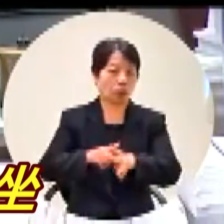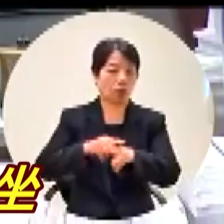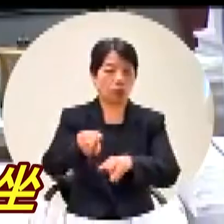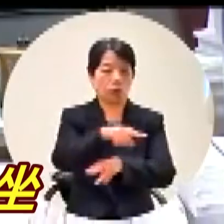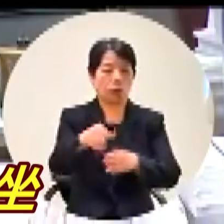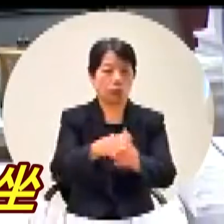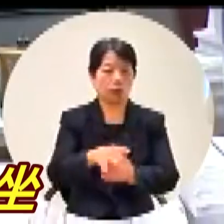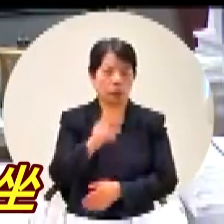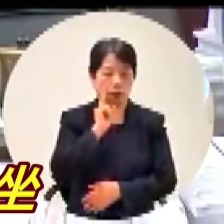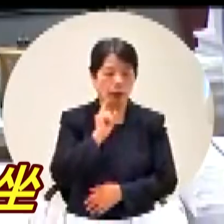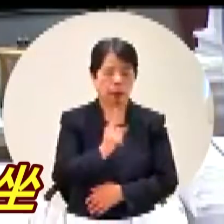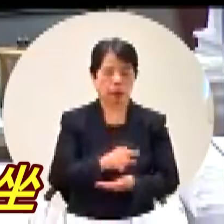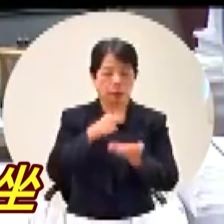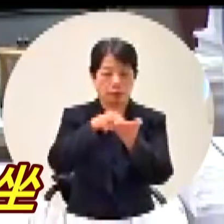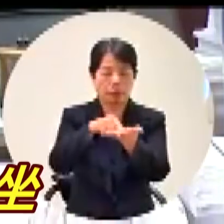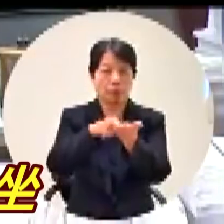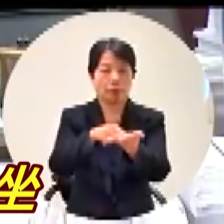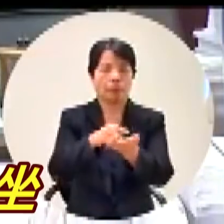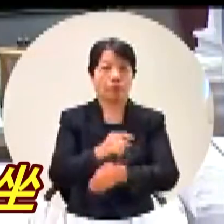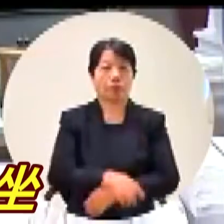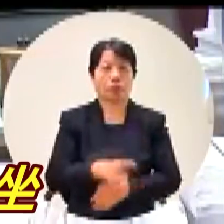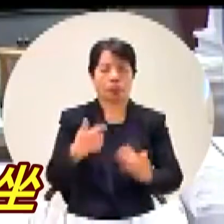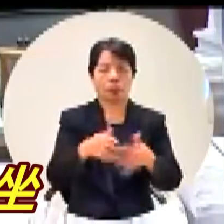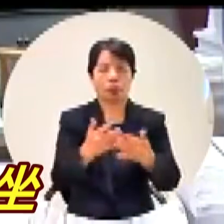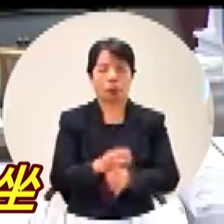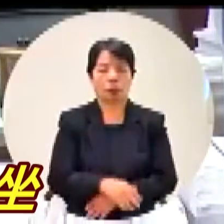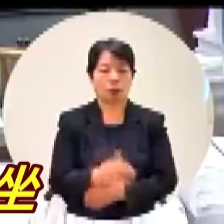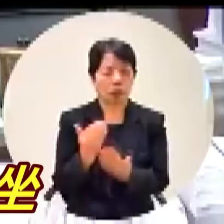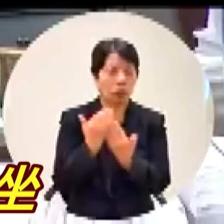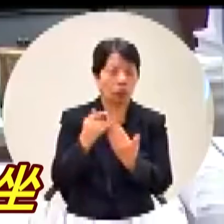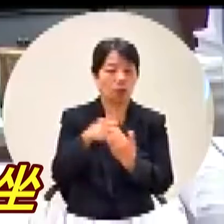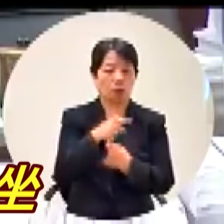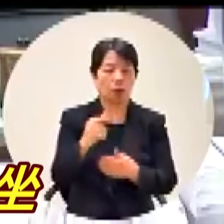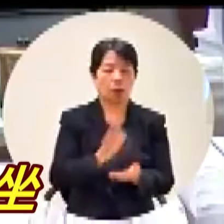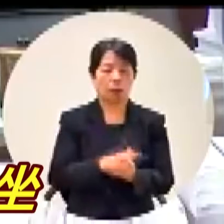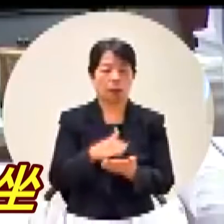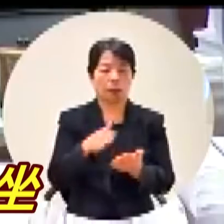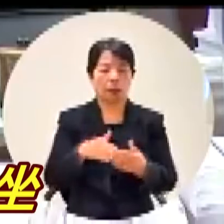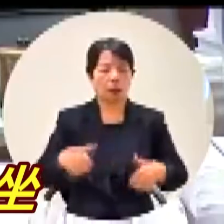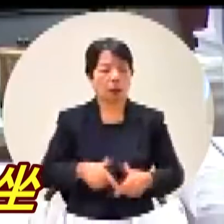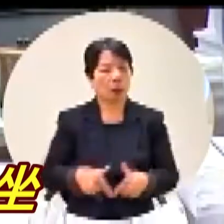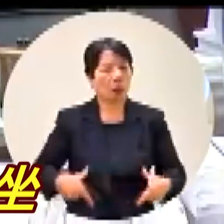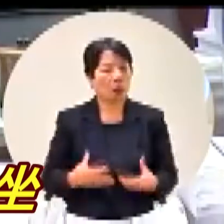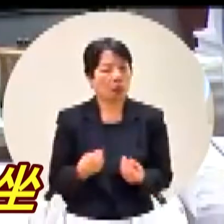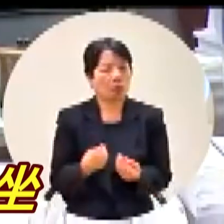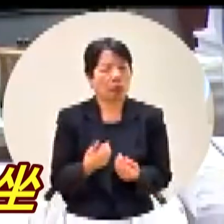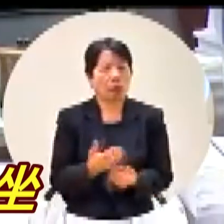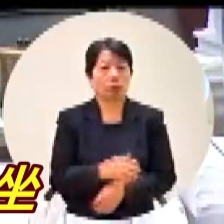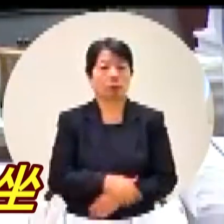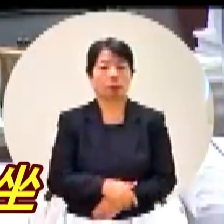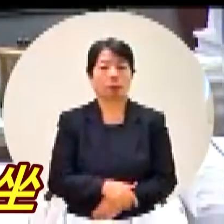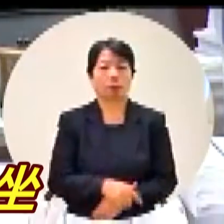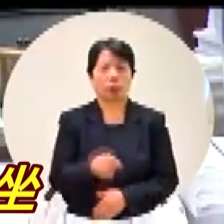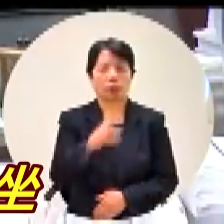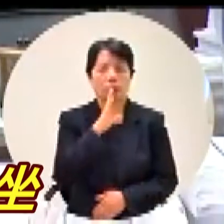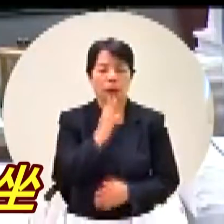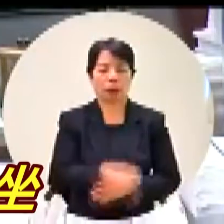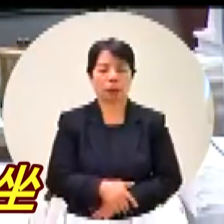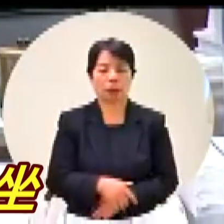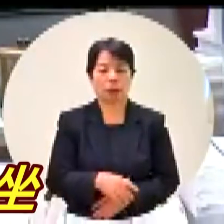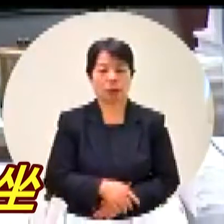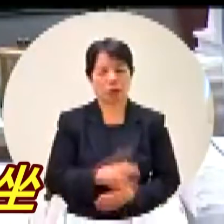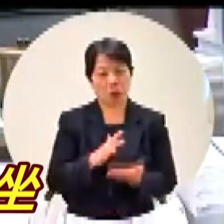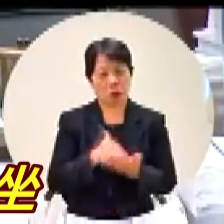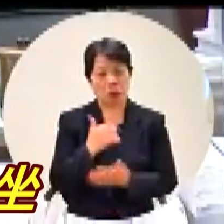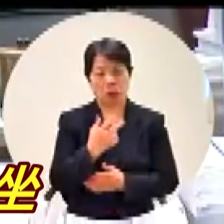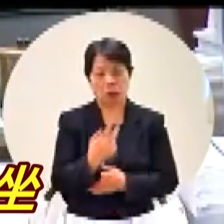情，不要逃避变成软脚虾。市长，你是好命囝，